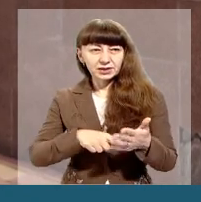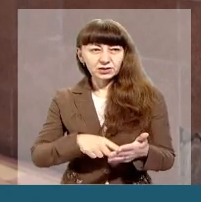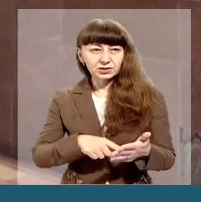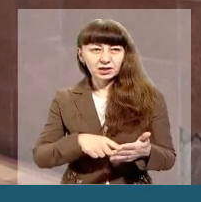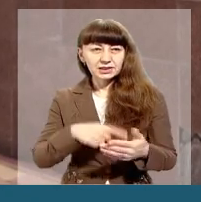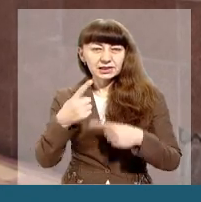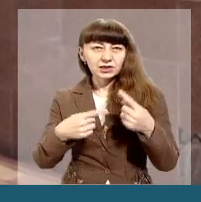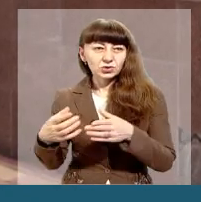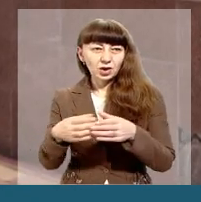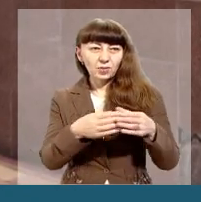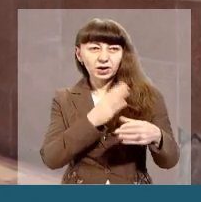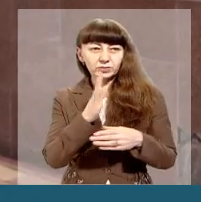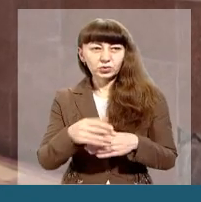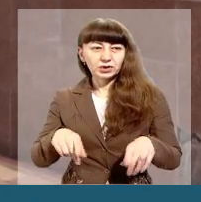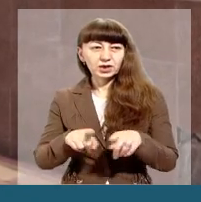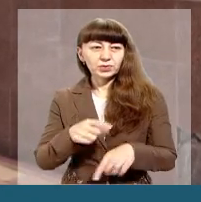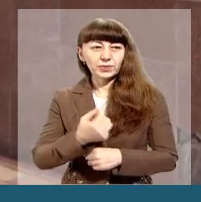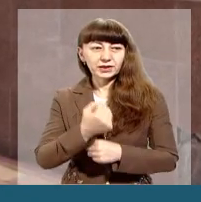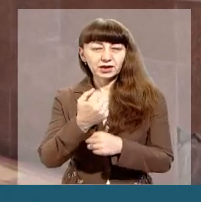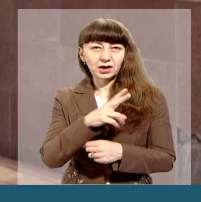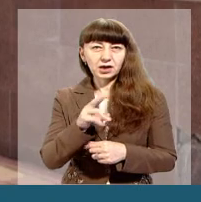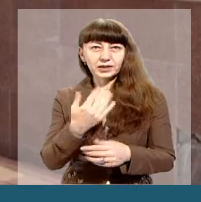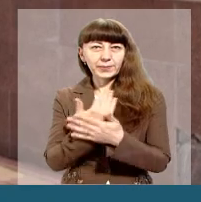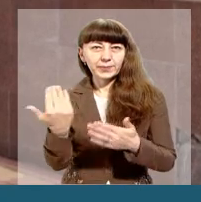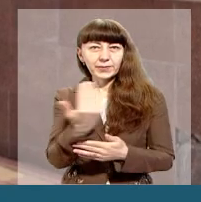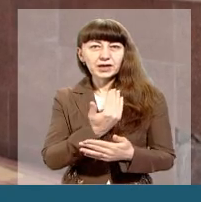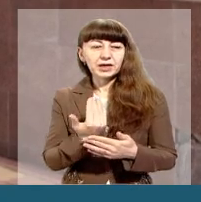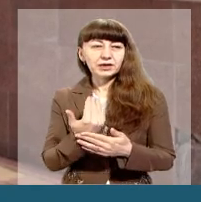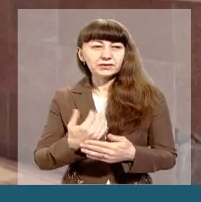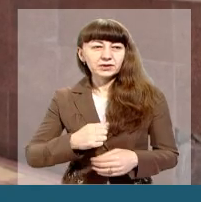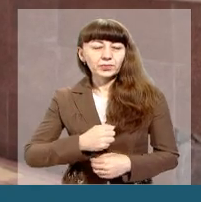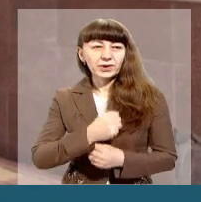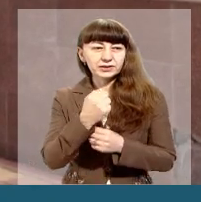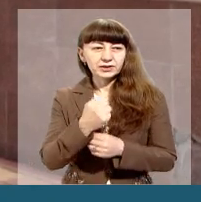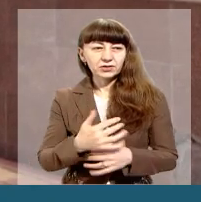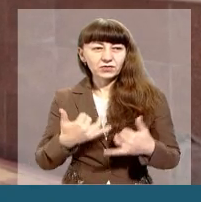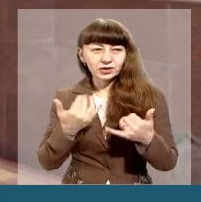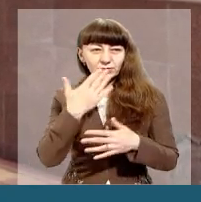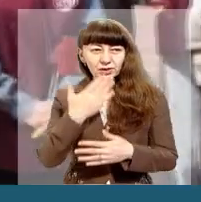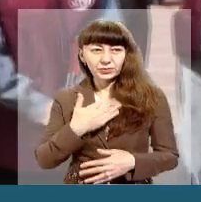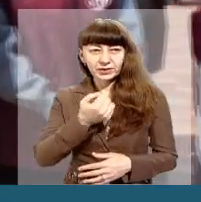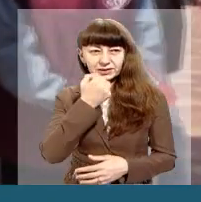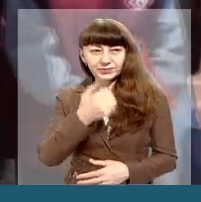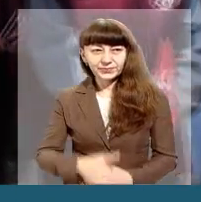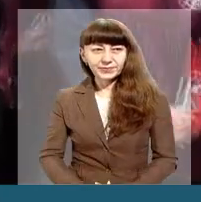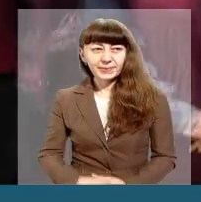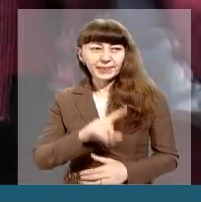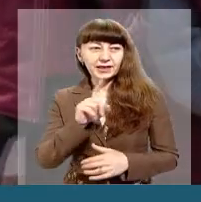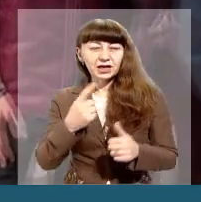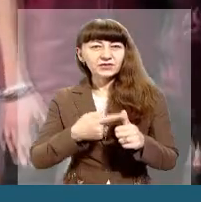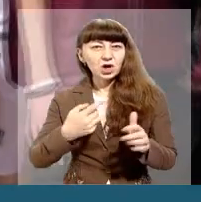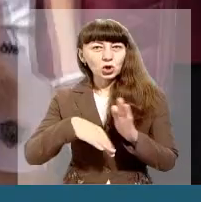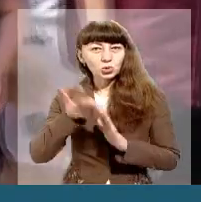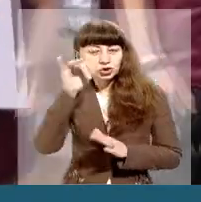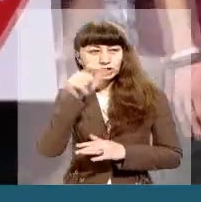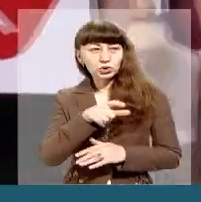Надеюсь, следующие команды тоже будут нас так же поддерживать, как и мы их тоже всех уважаем и любим. Спасибо. За звание лучших